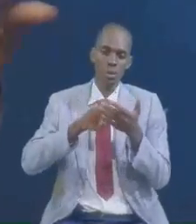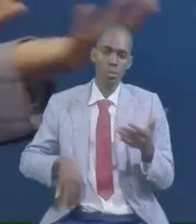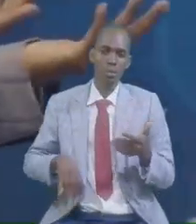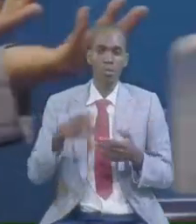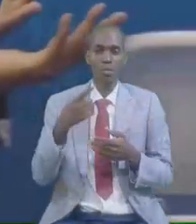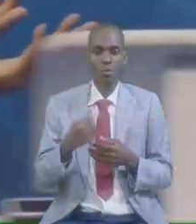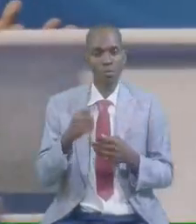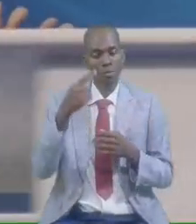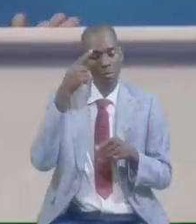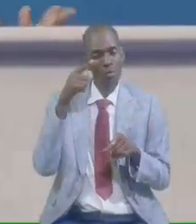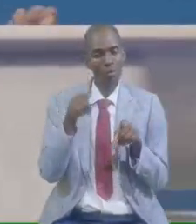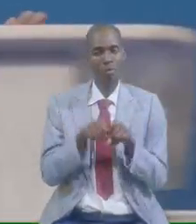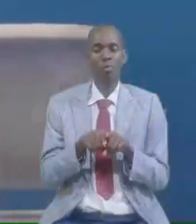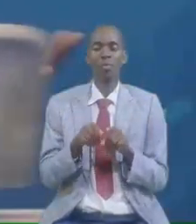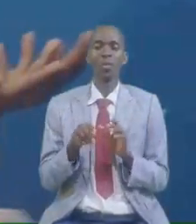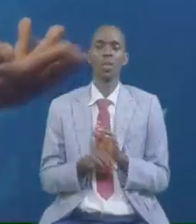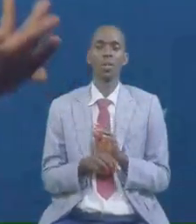l'alliance.